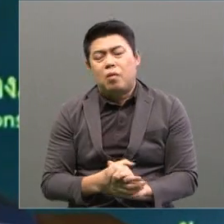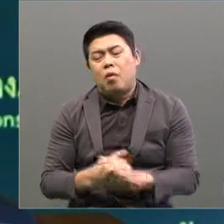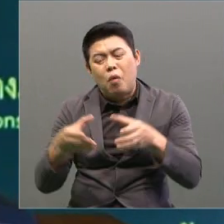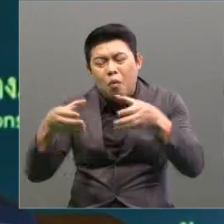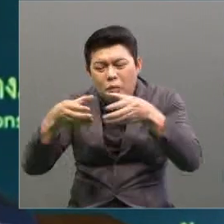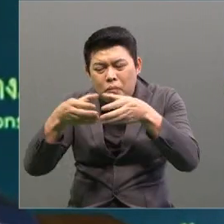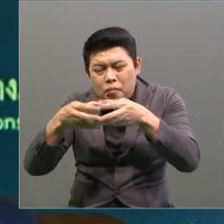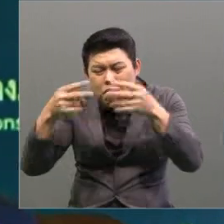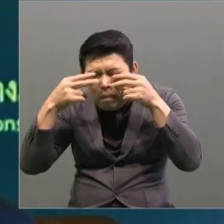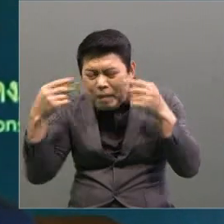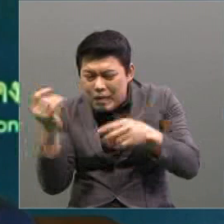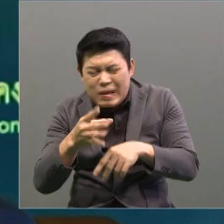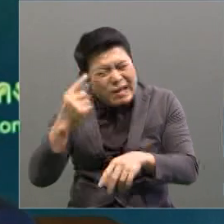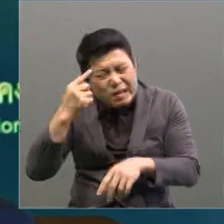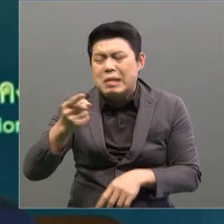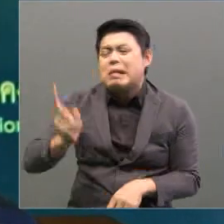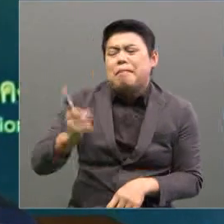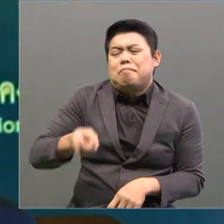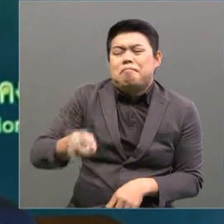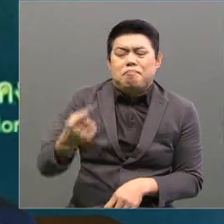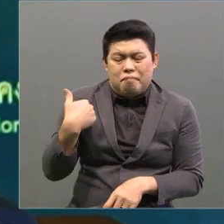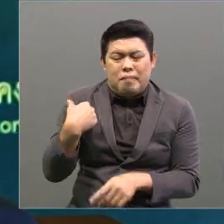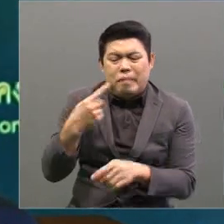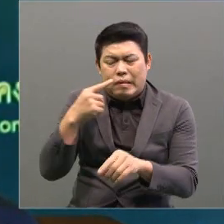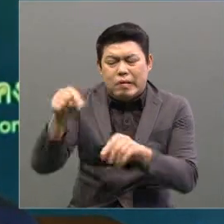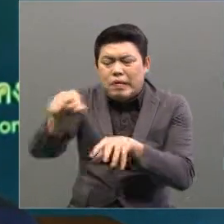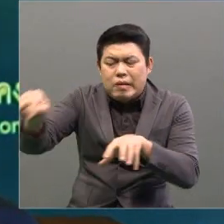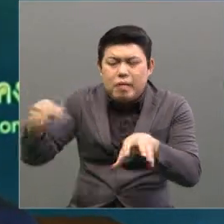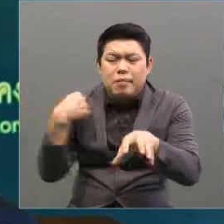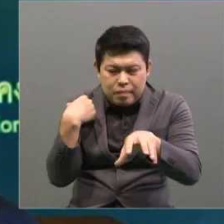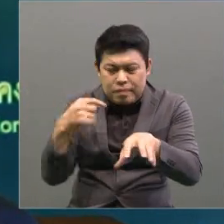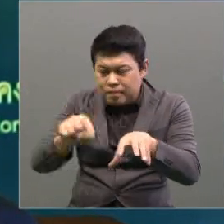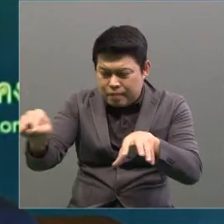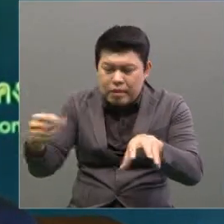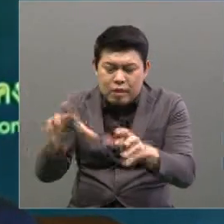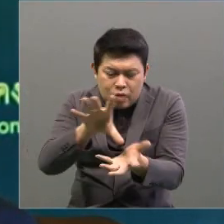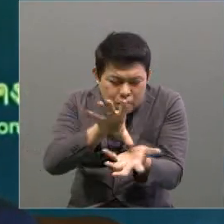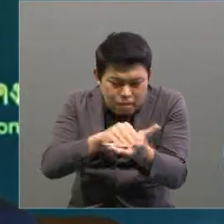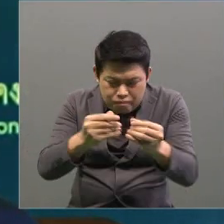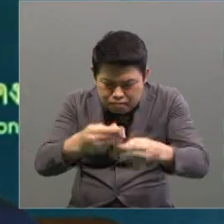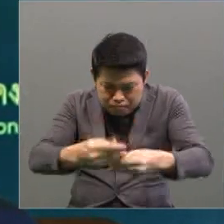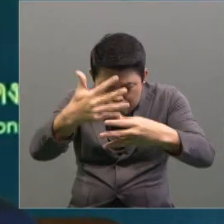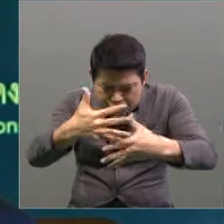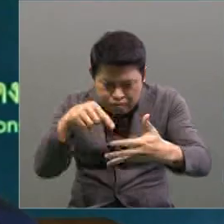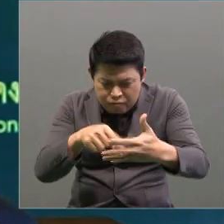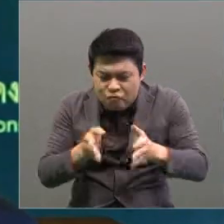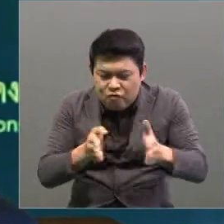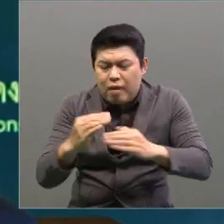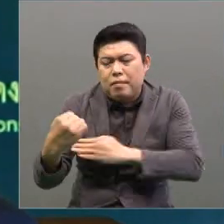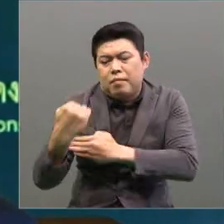เป็นกลุ่มที่เดิมๆอยู่ในพื้นที่นะครับตรงนั้นนะครับซึ่งตอนนี้ก็อยู่ในข้อมูลสารบบของเจ้าที่ฝ่ายความมั่นคง